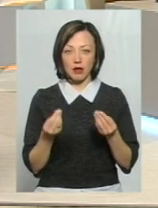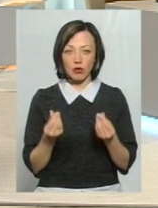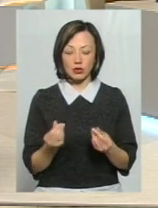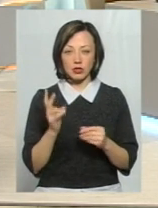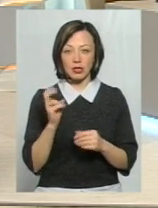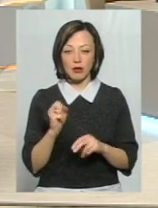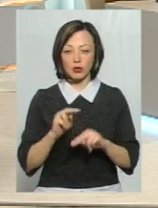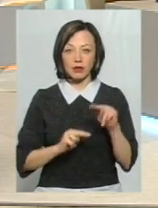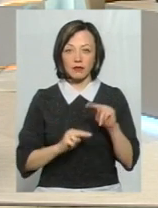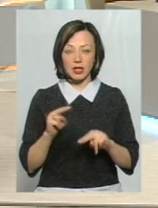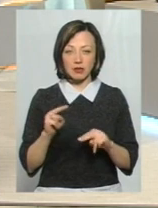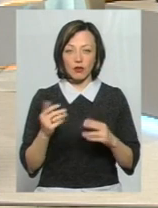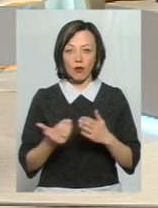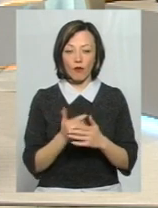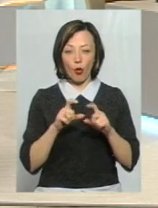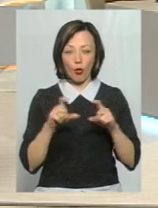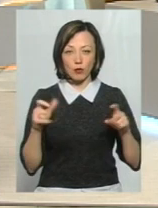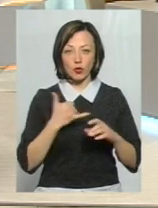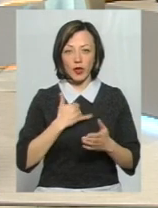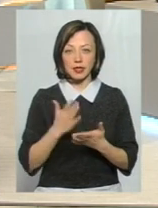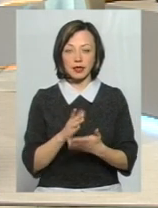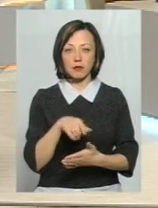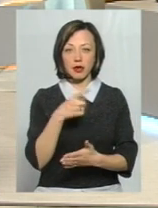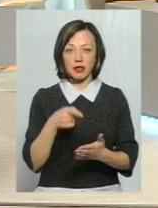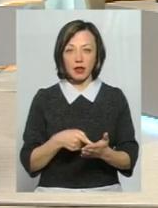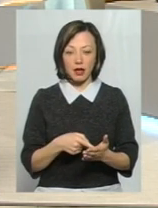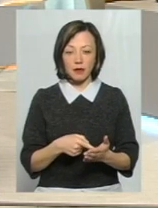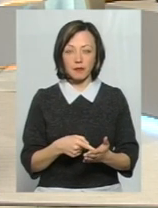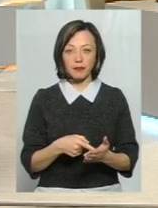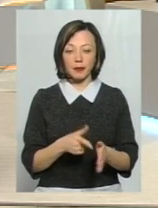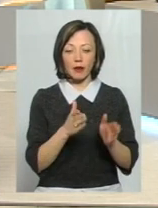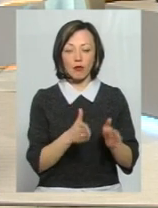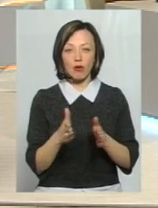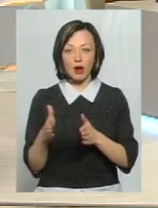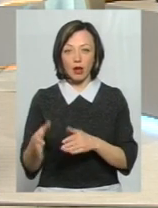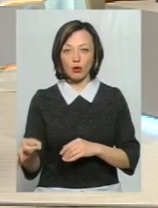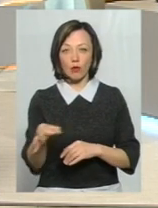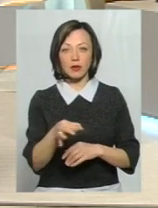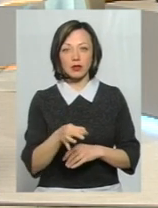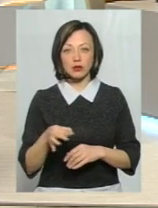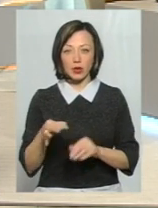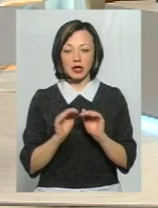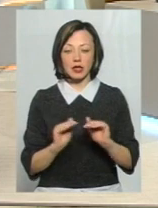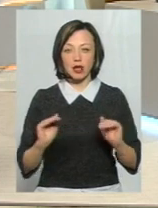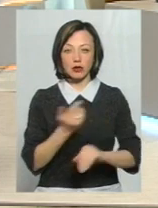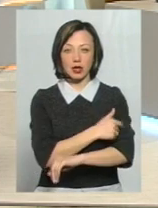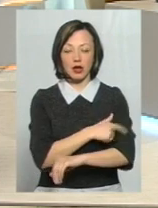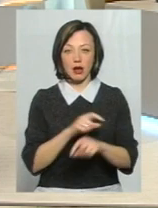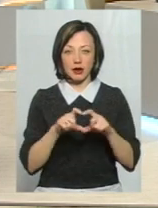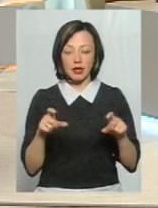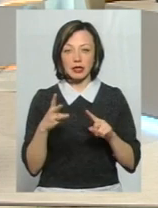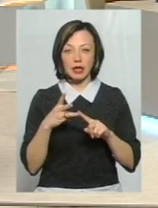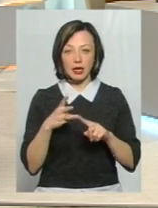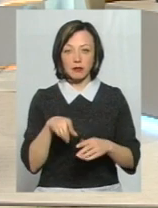на будівництво нового корпусу, в нас є питання приведення в належний порядок обласної дитячої лікарні. Третє